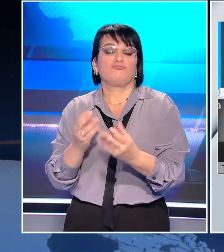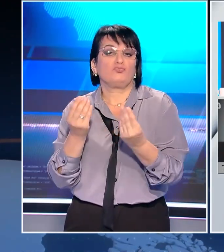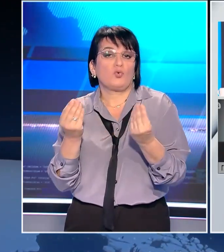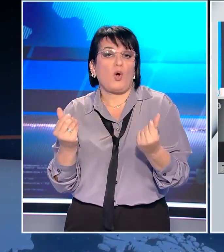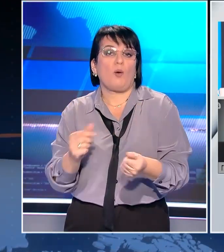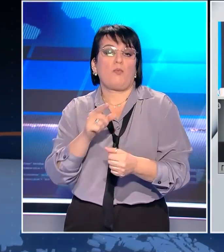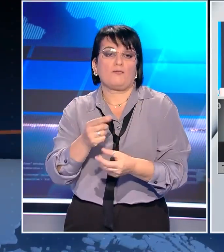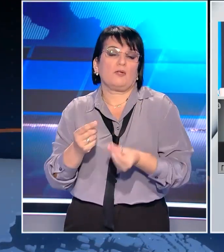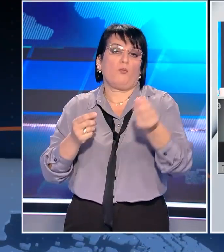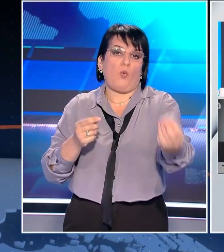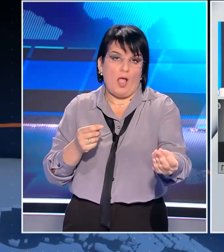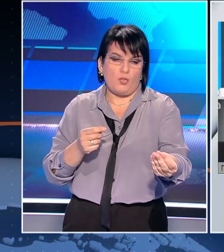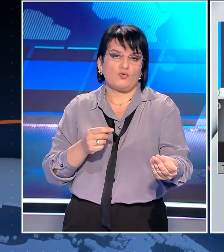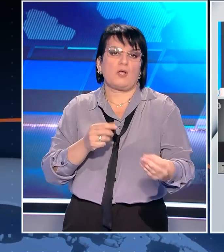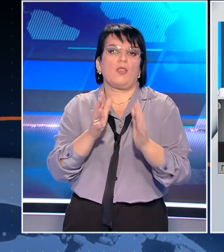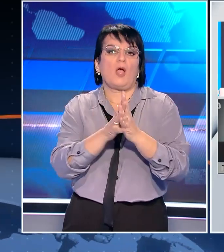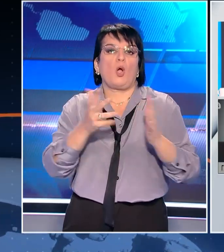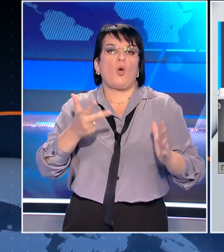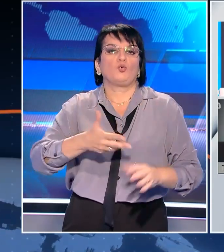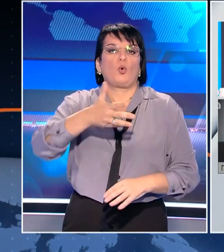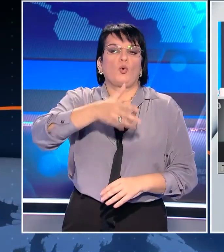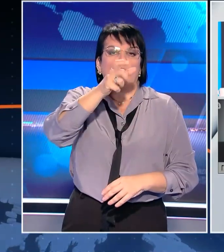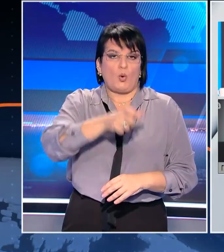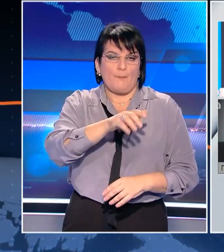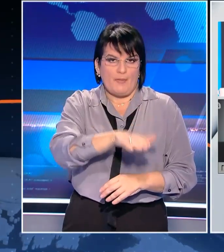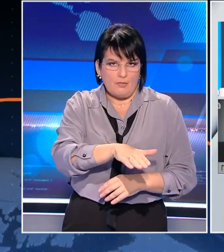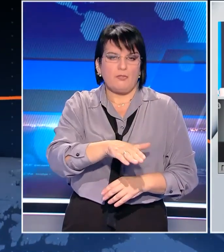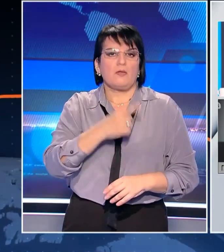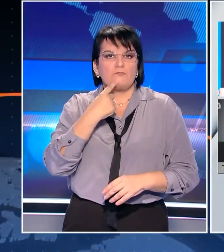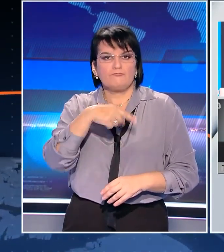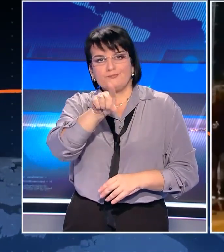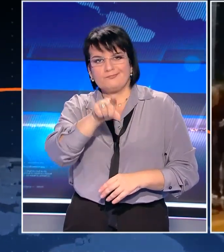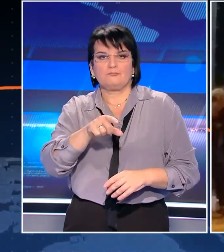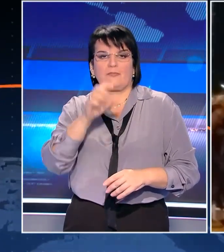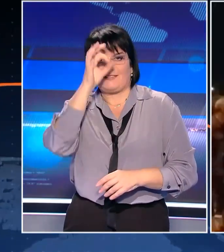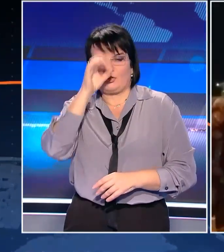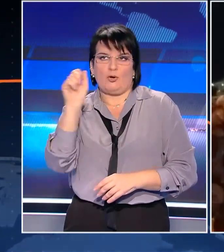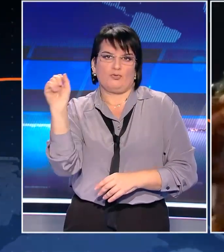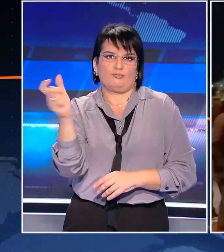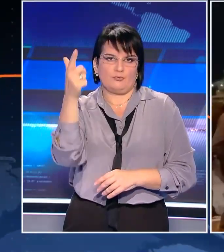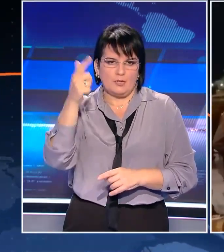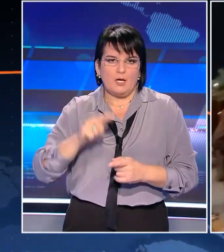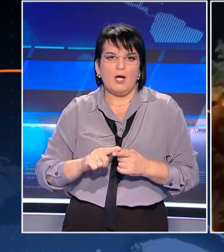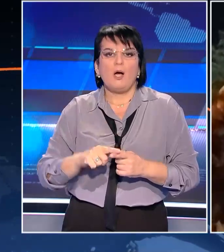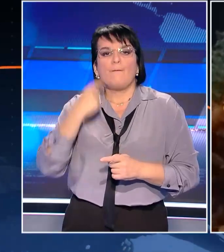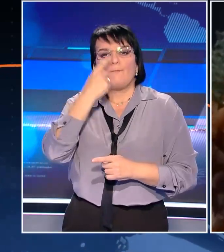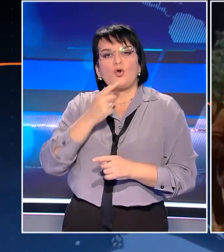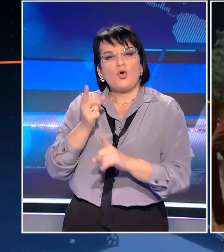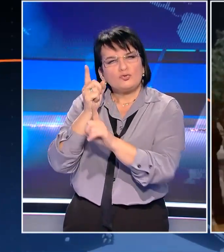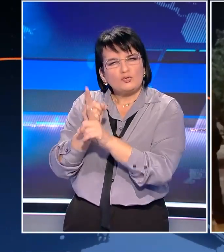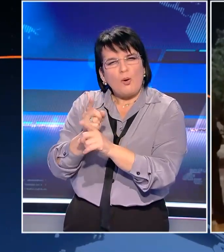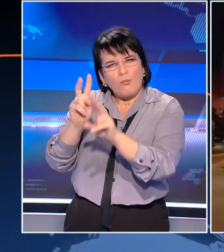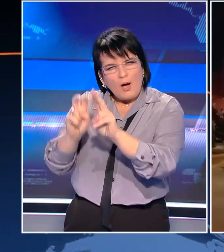που του έδωσε αυτό το οποίο. Το αντικείμενο το οποίο την ναυτική φωτοβολίδα. Όμως ένα ακόμη πρόσωπο μπαίνει στο μικροσκόπιο